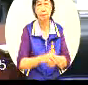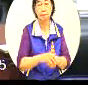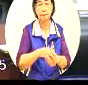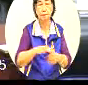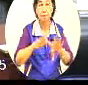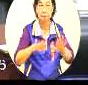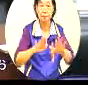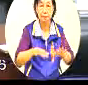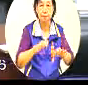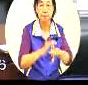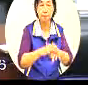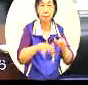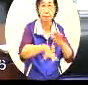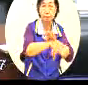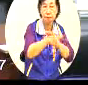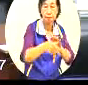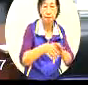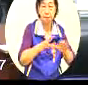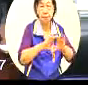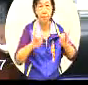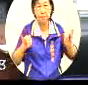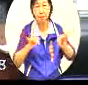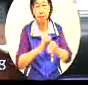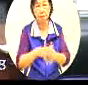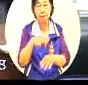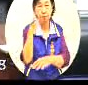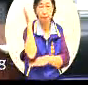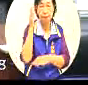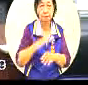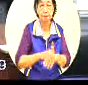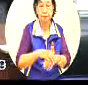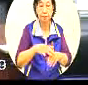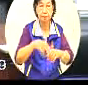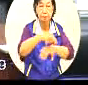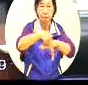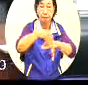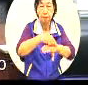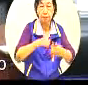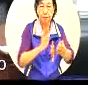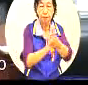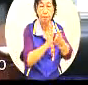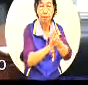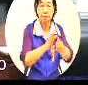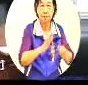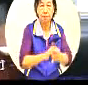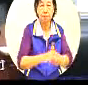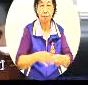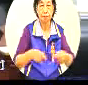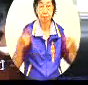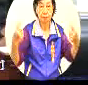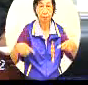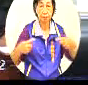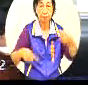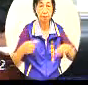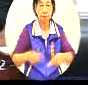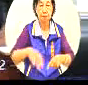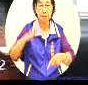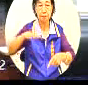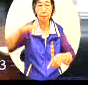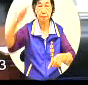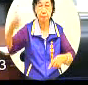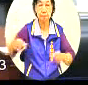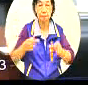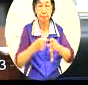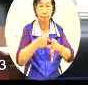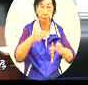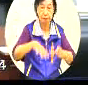的，就是市政府因为你们政策的推动，我们鼓山区有一个中山国小，那未来